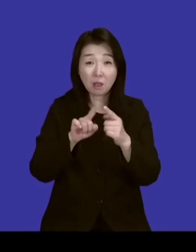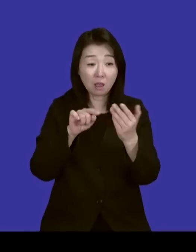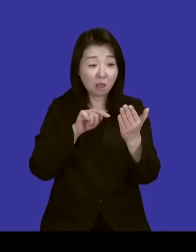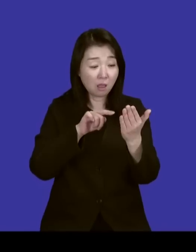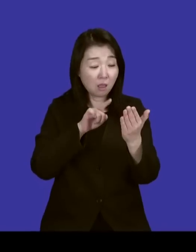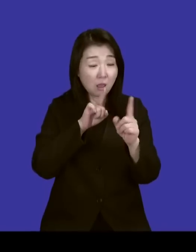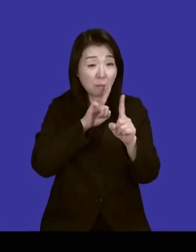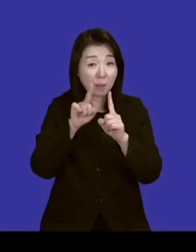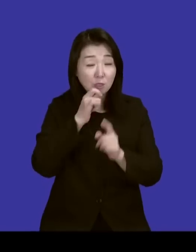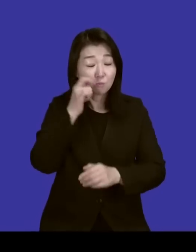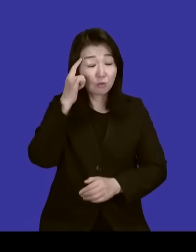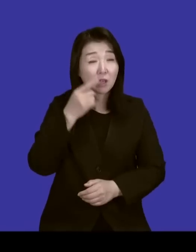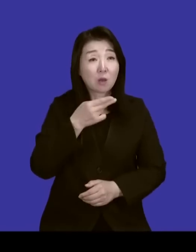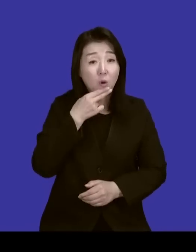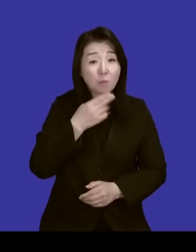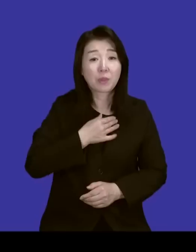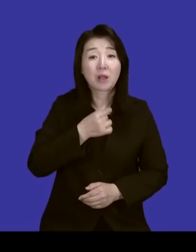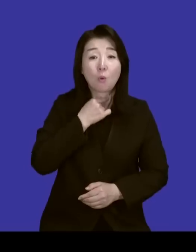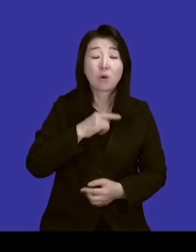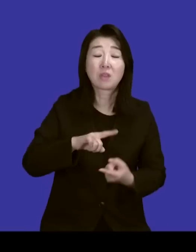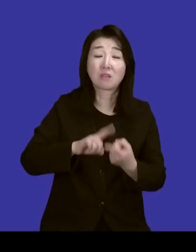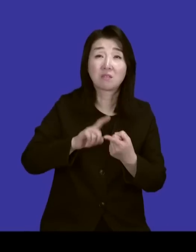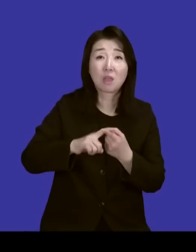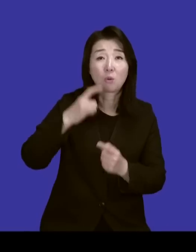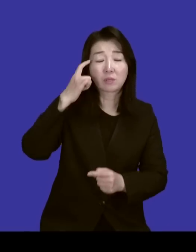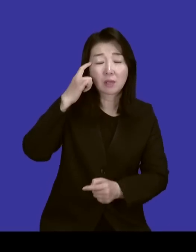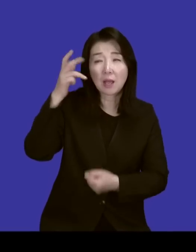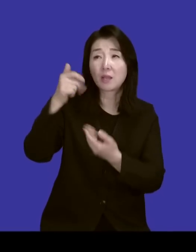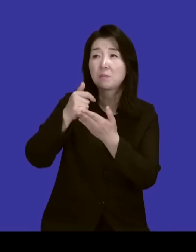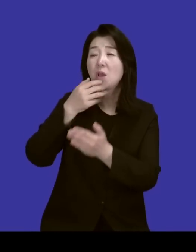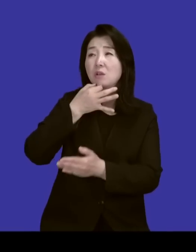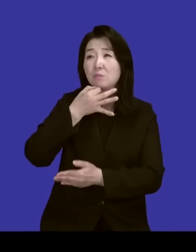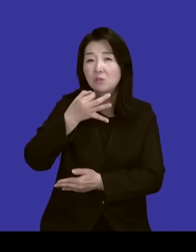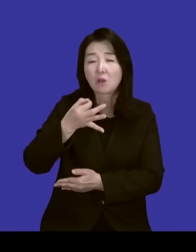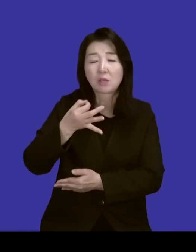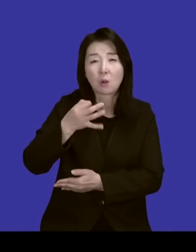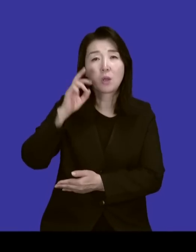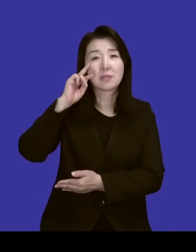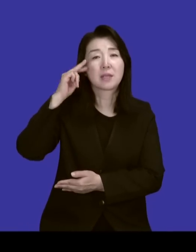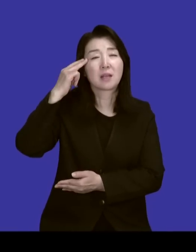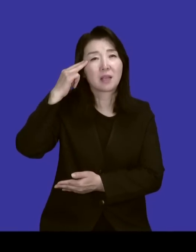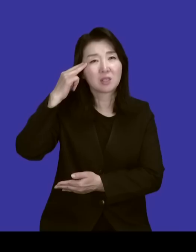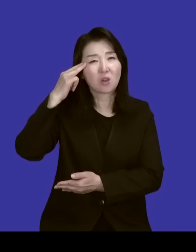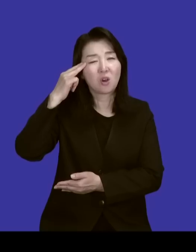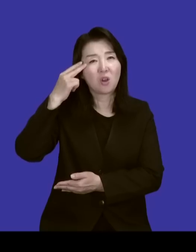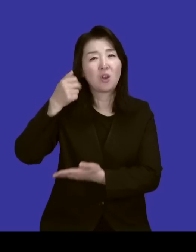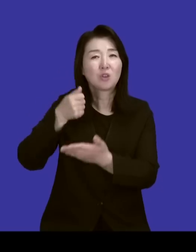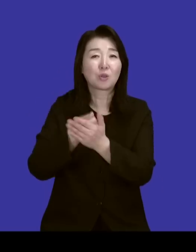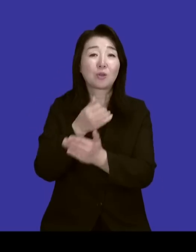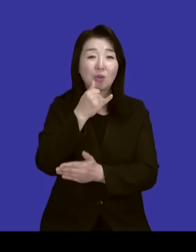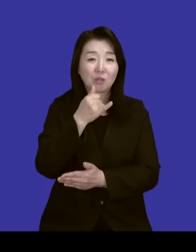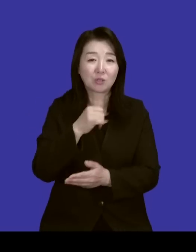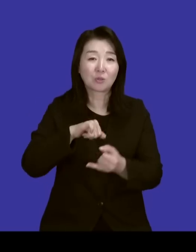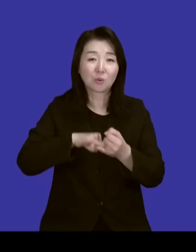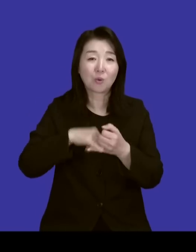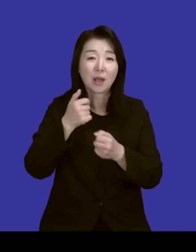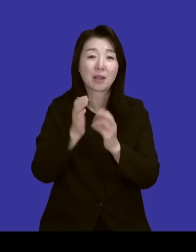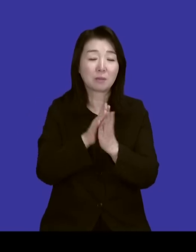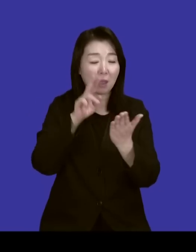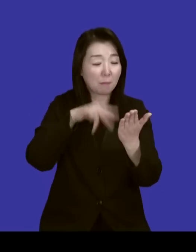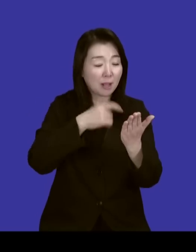내가 하고 싶은 생각이 하나님의 음성이라고 착각해서 결정하는 경우들도 있거든요. 그렇죠. 네. 네, 반드시 하나님 말씀 묵상이 필요한 것